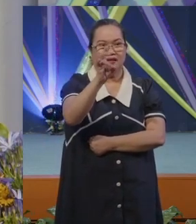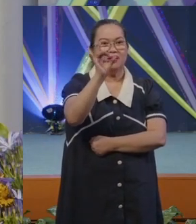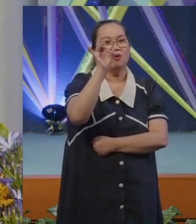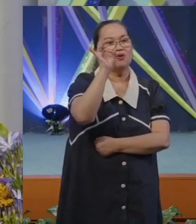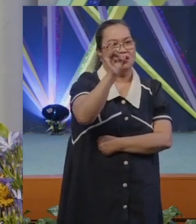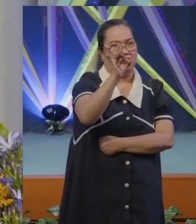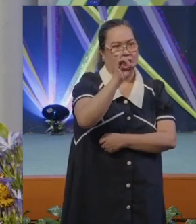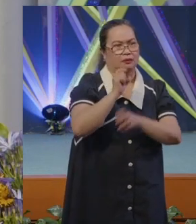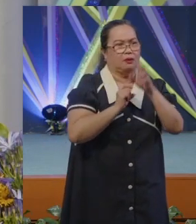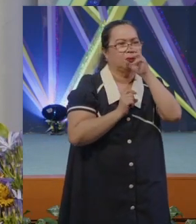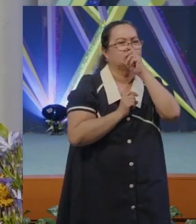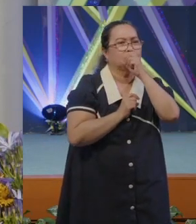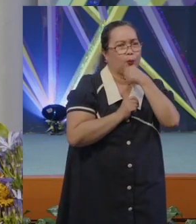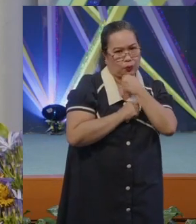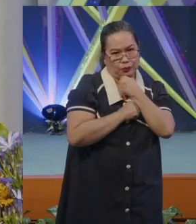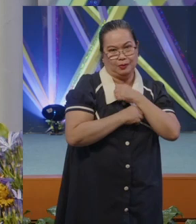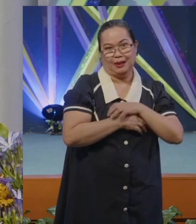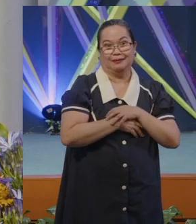years old na siya.